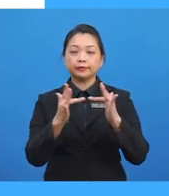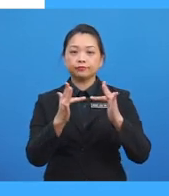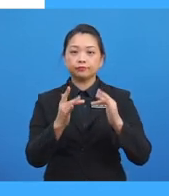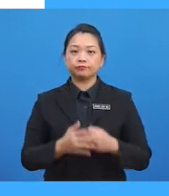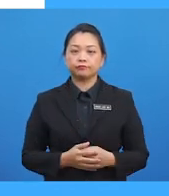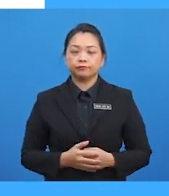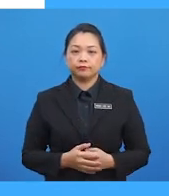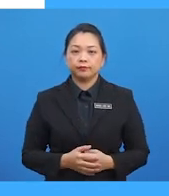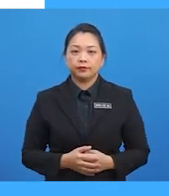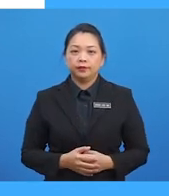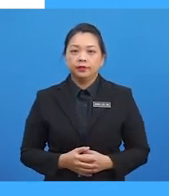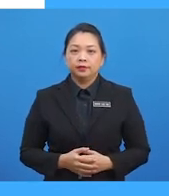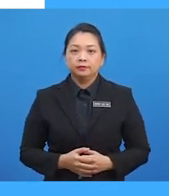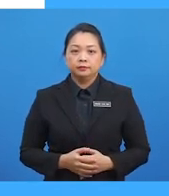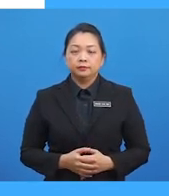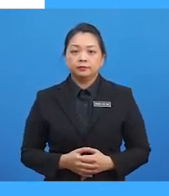pula.